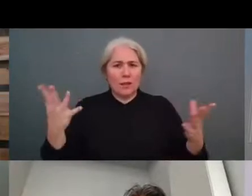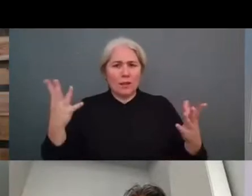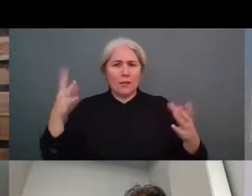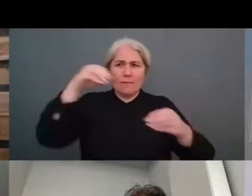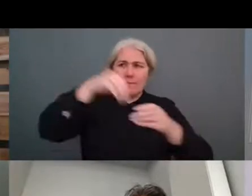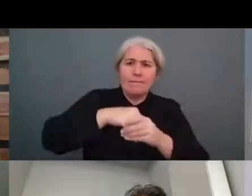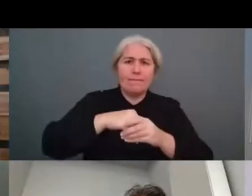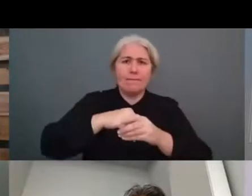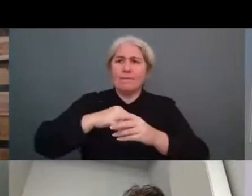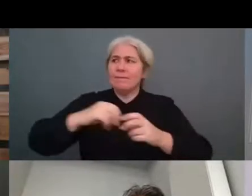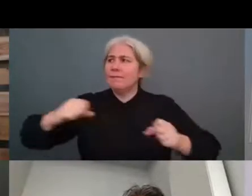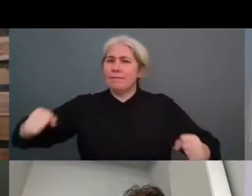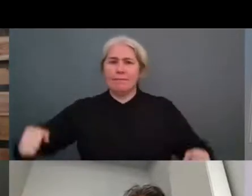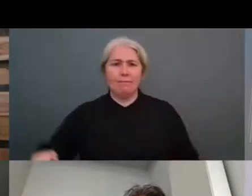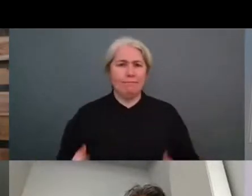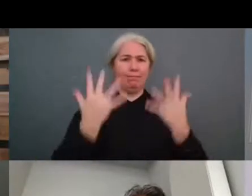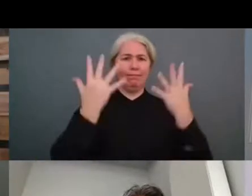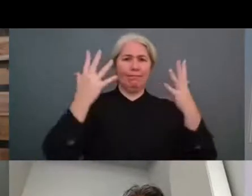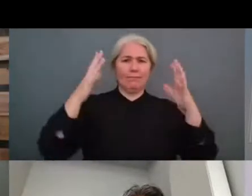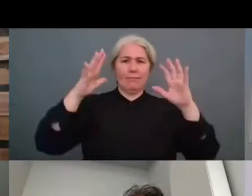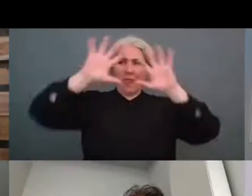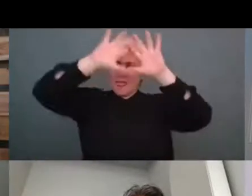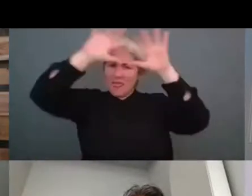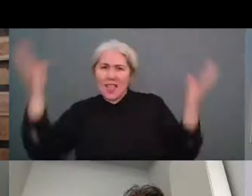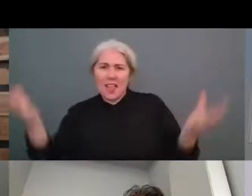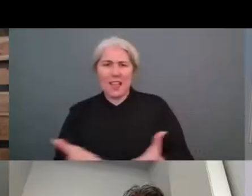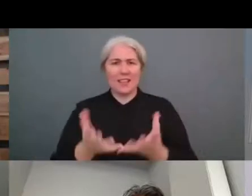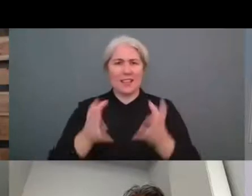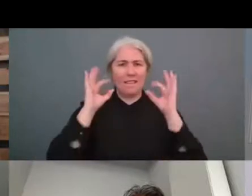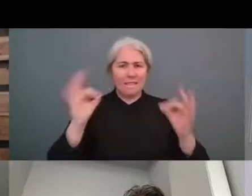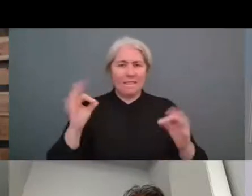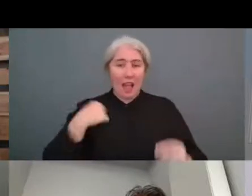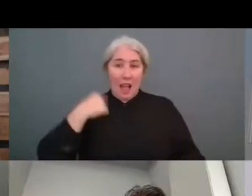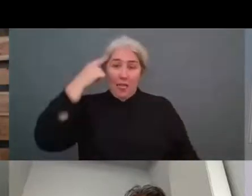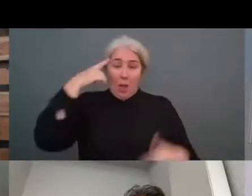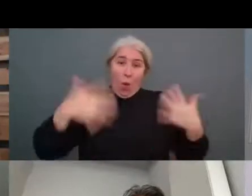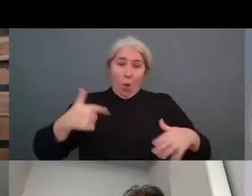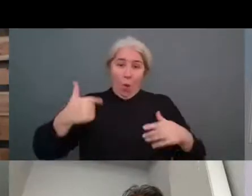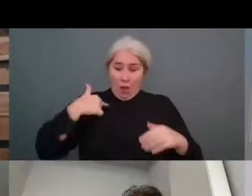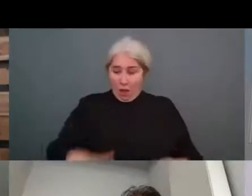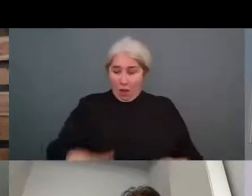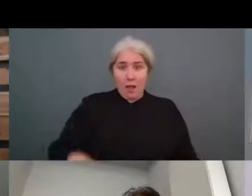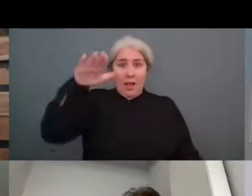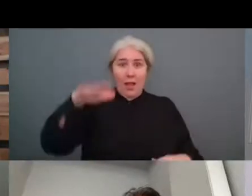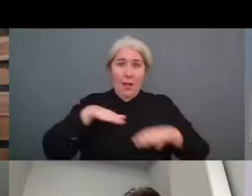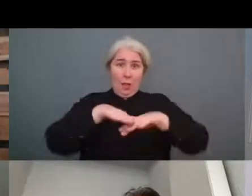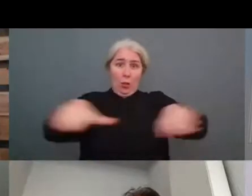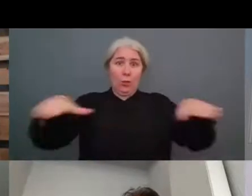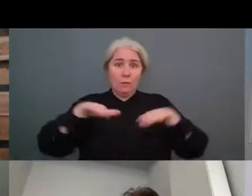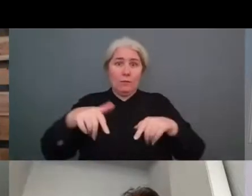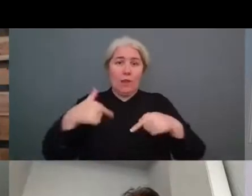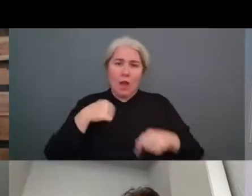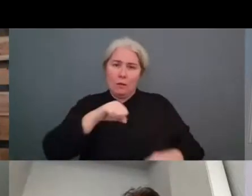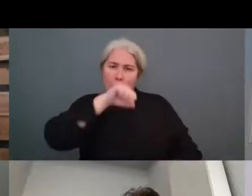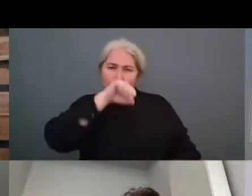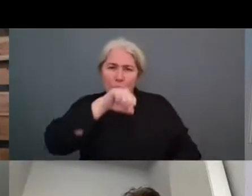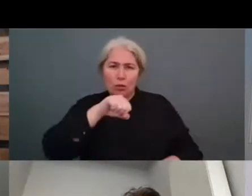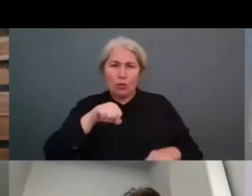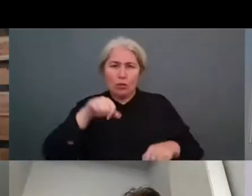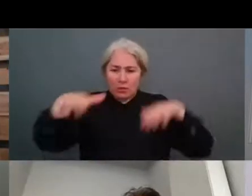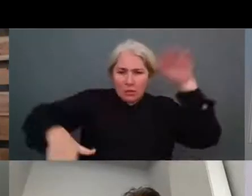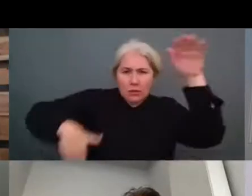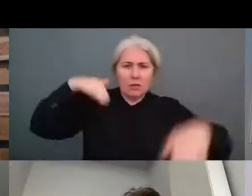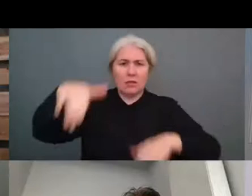'environnement alors il faut savoir que moi l'environnement bah à part trier dans mon appartement c'est tout ce que je fais donc j'ai pas encore suffisamment de